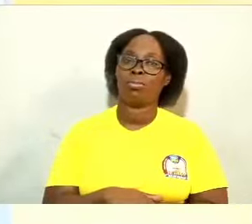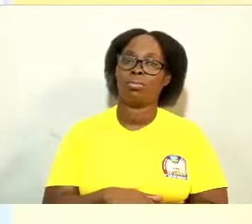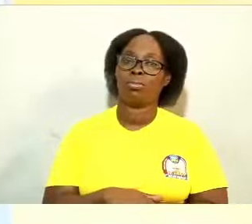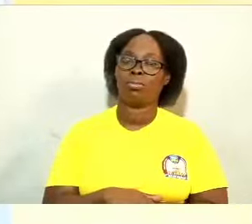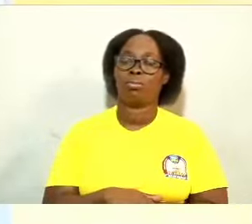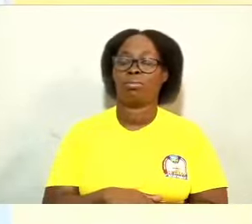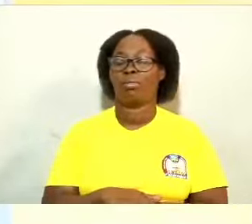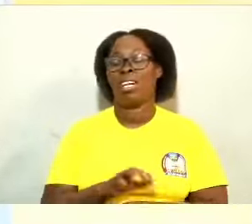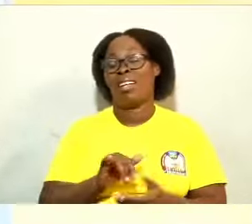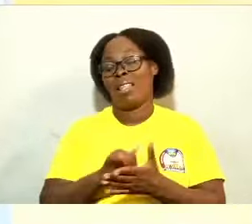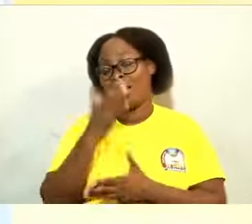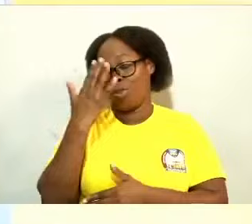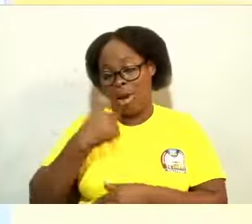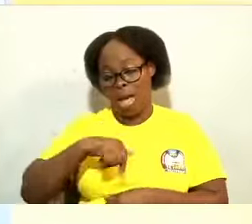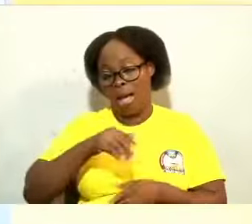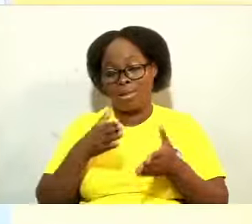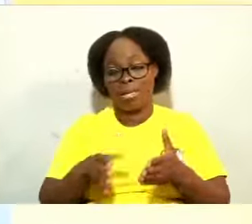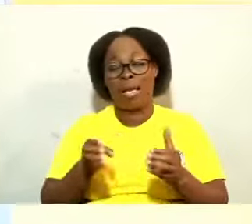Ndio maana ya mkutano huu